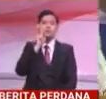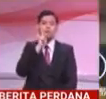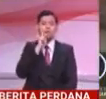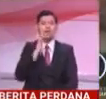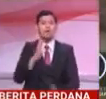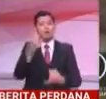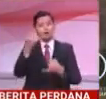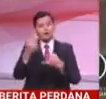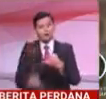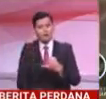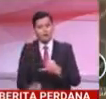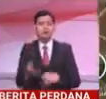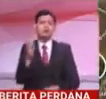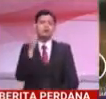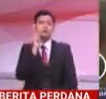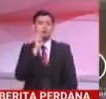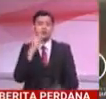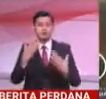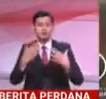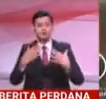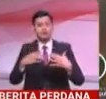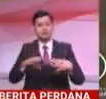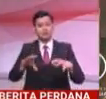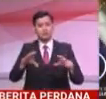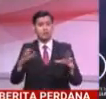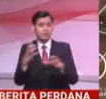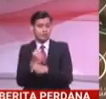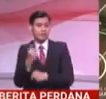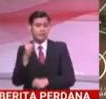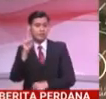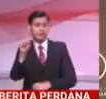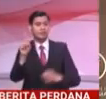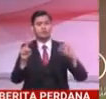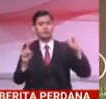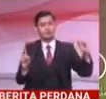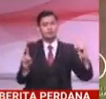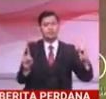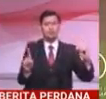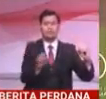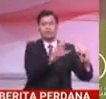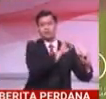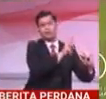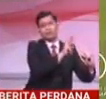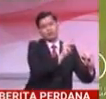sekaligus menyaksikan tuan rumah terus menghuni tangga tercorot dengan satu mata setakat 5 perlawanan.